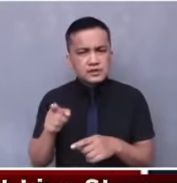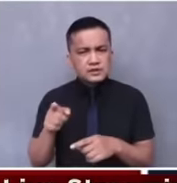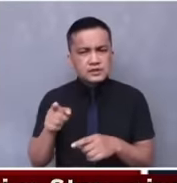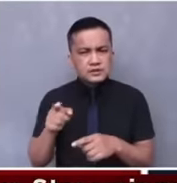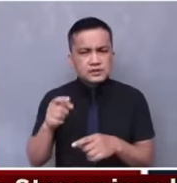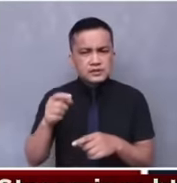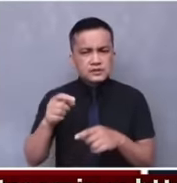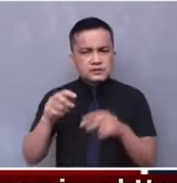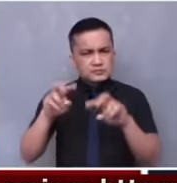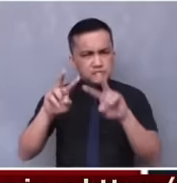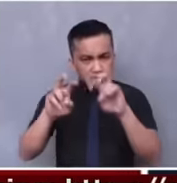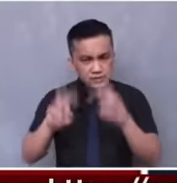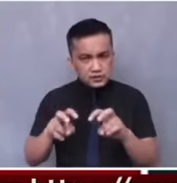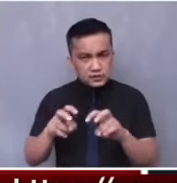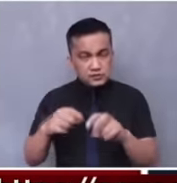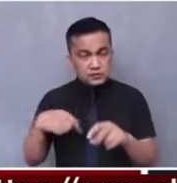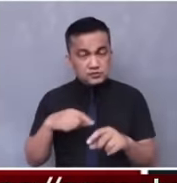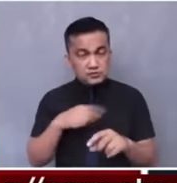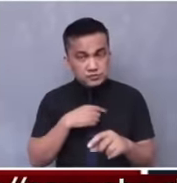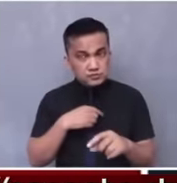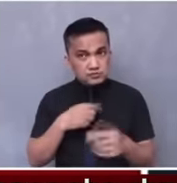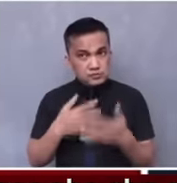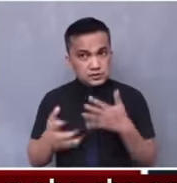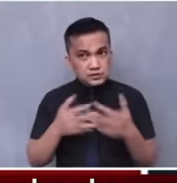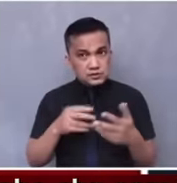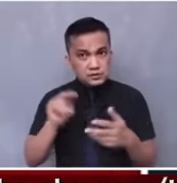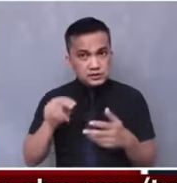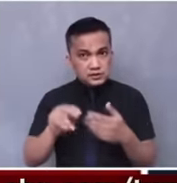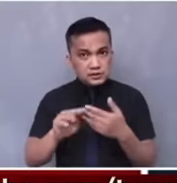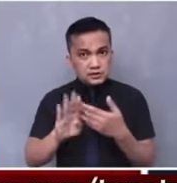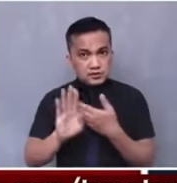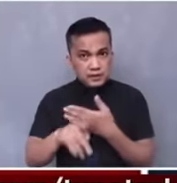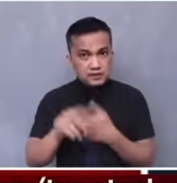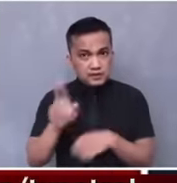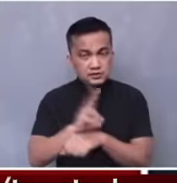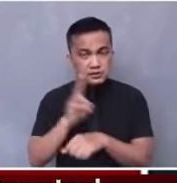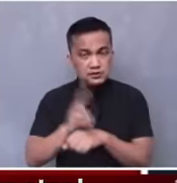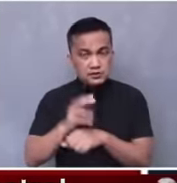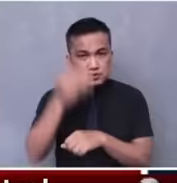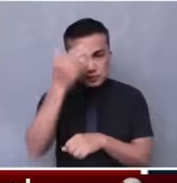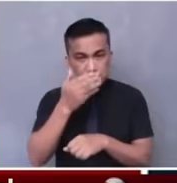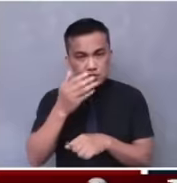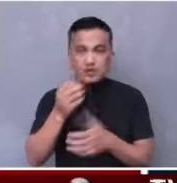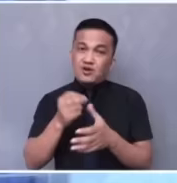we need to go into the use of face shields or not.